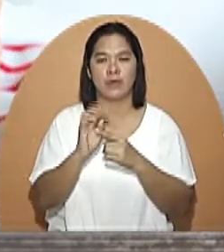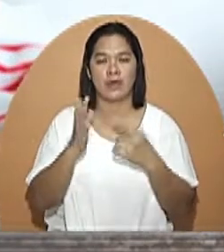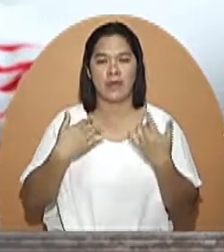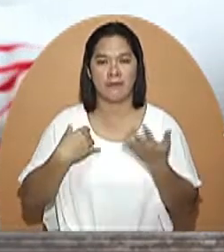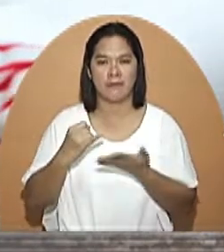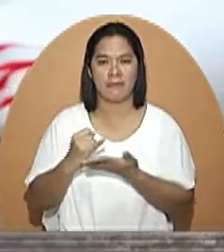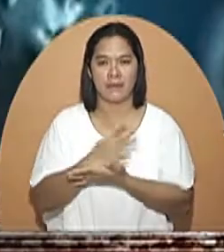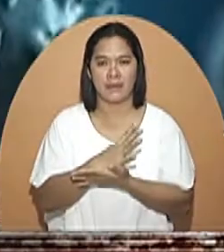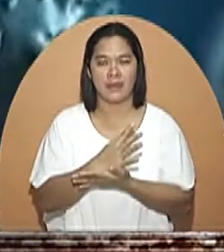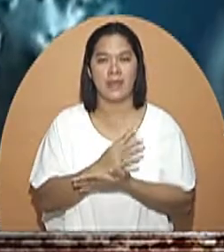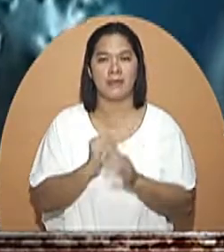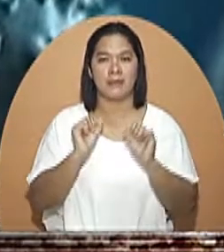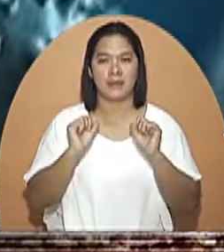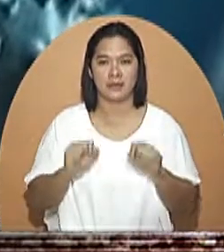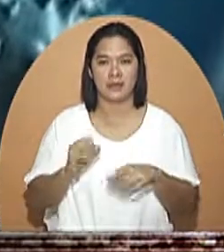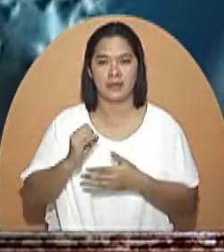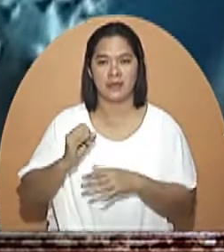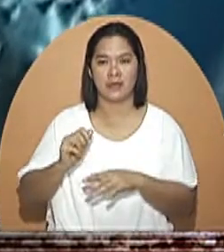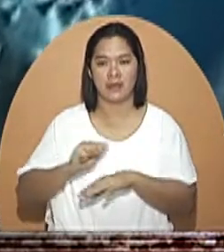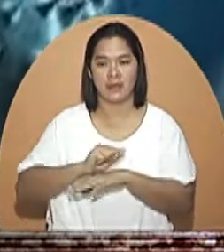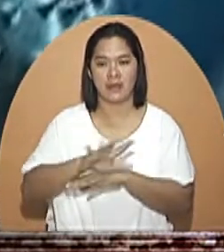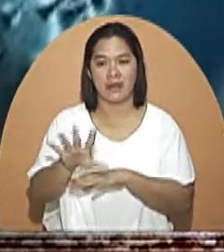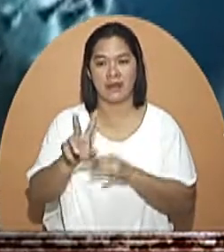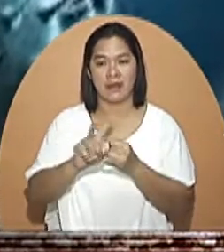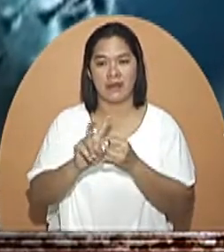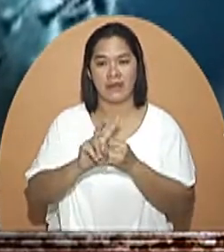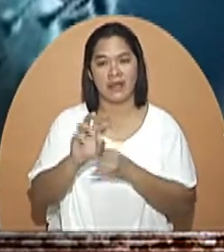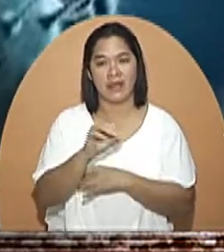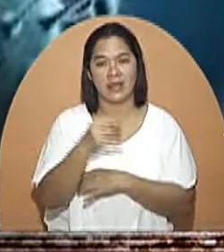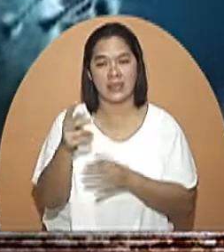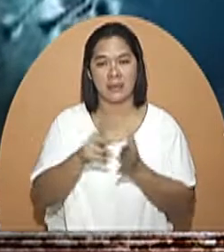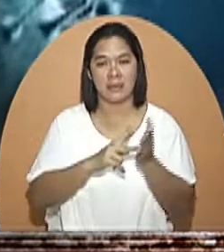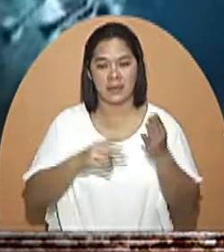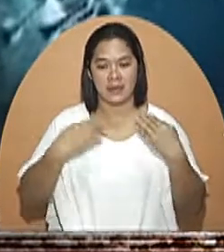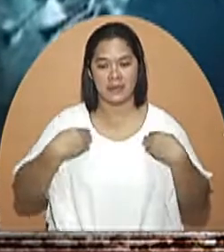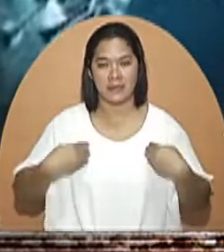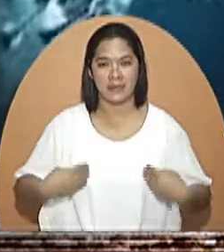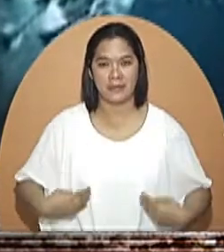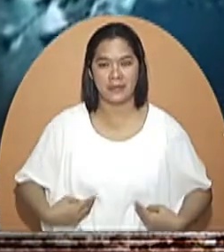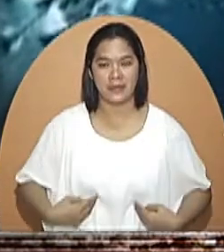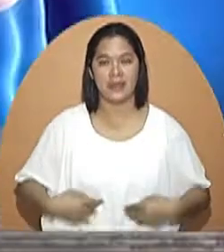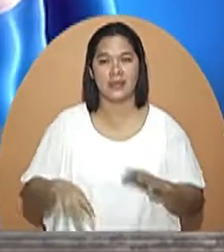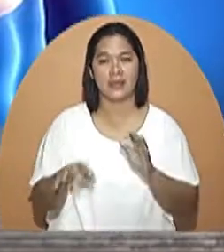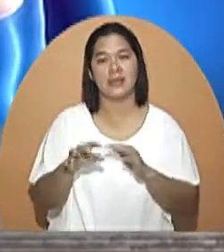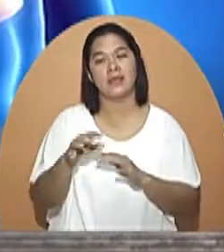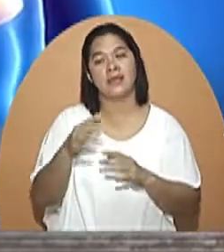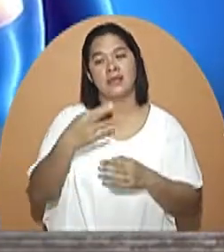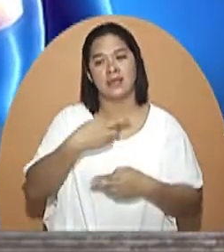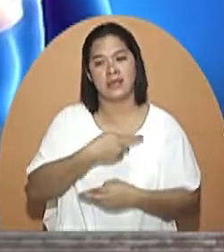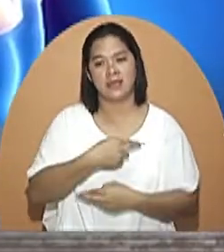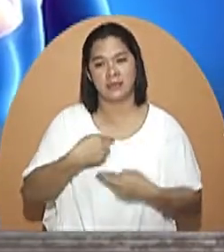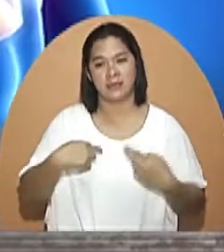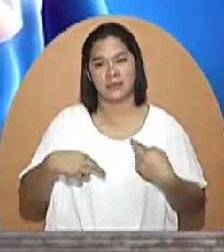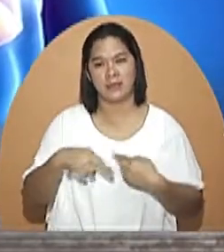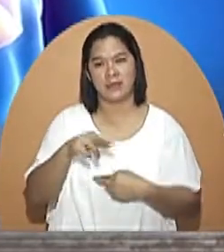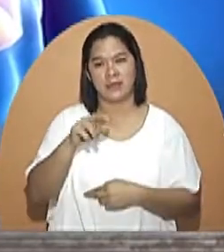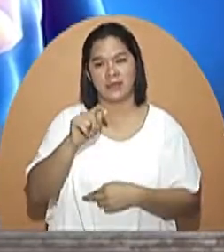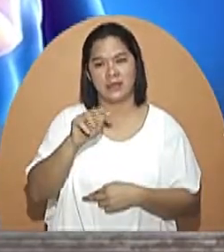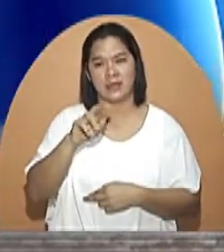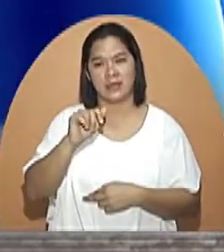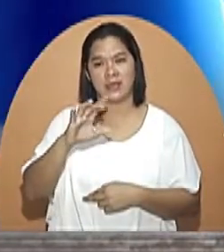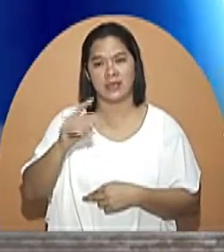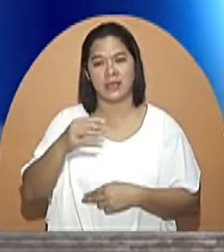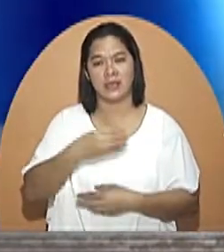magkaroon ng impeksyon. Maaari din maapektuhan ng virus ang iba pang parte ng katawan, katulad ng respiratory